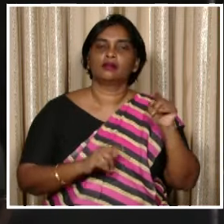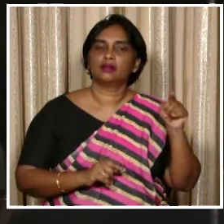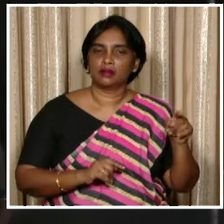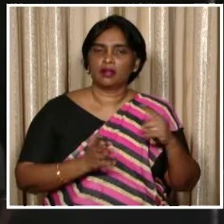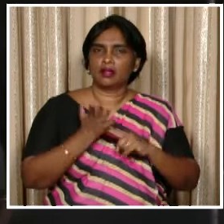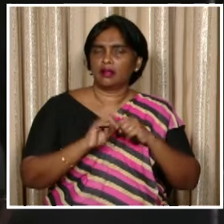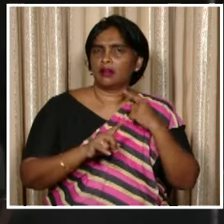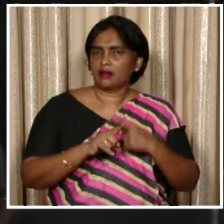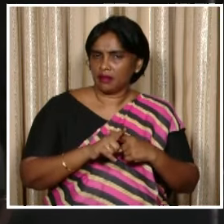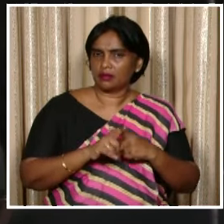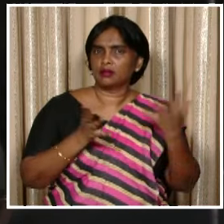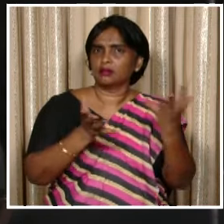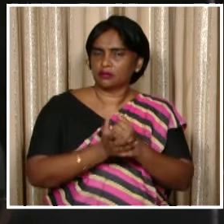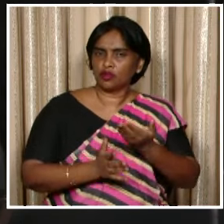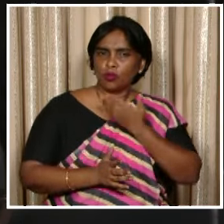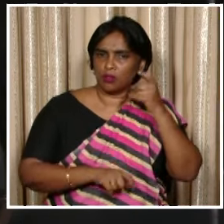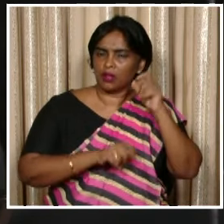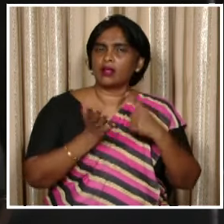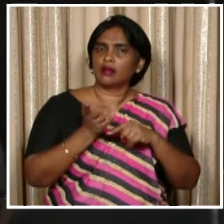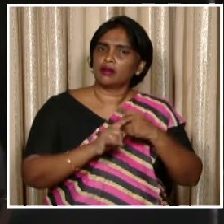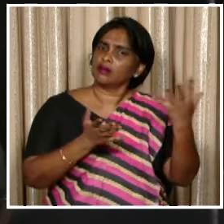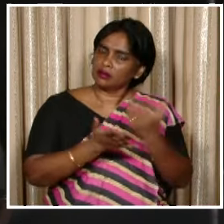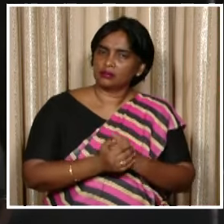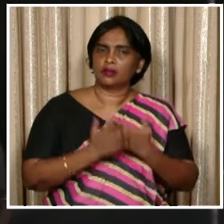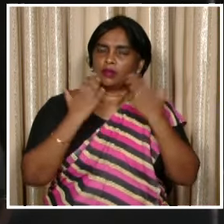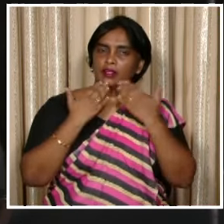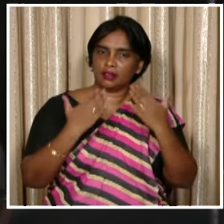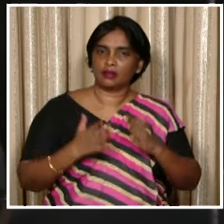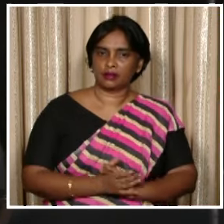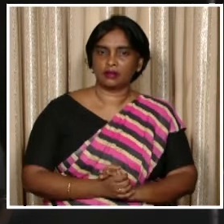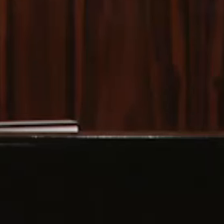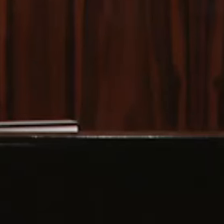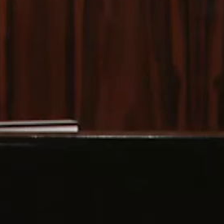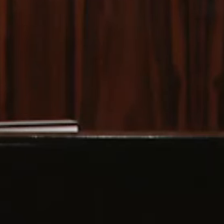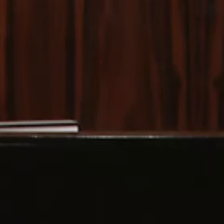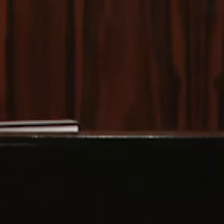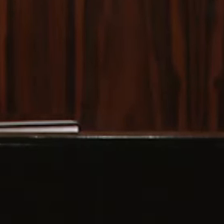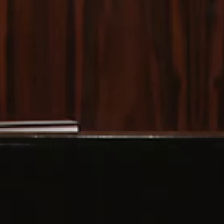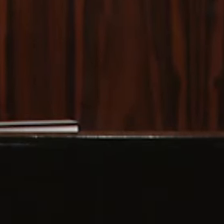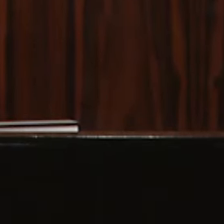ටැක්ස් එකතු කරගන්න පුළුවන් කට්ටියකින් ටැක්ස් එකතු කරගන්න. බොහොම ස්තුතියි. බොහොම ස්තුතියි ගර්මාන්තුතුමා.